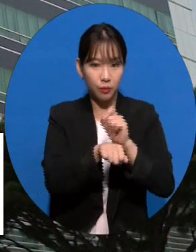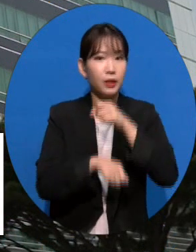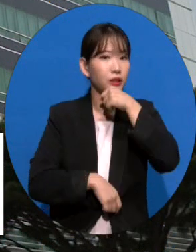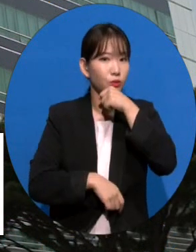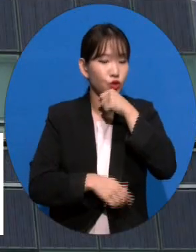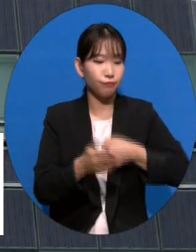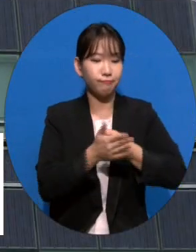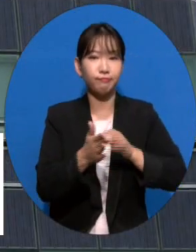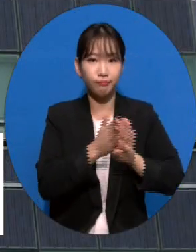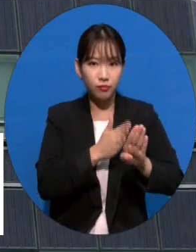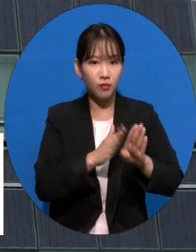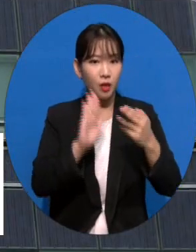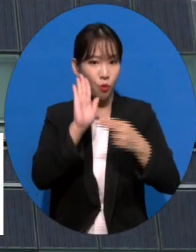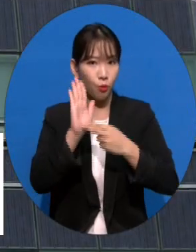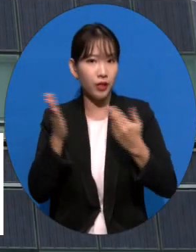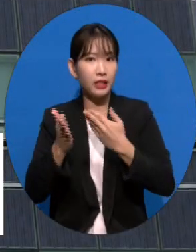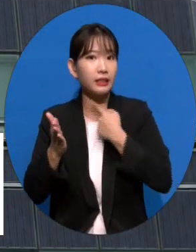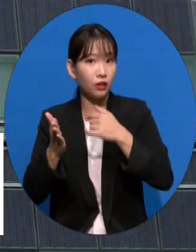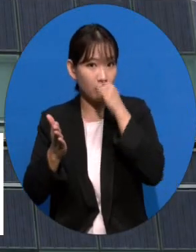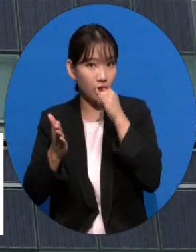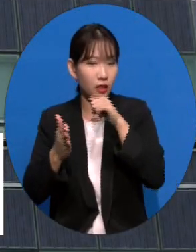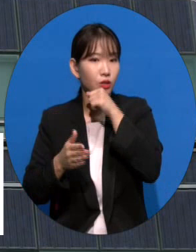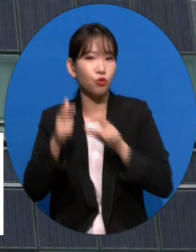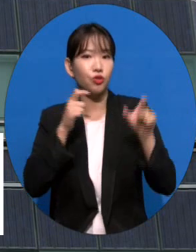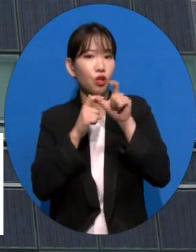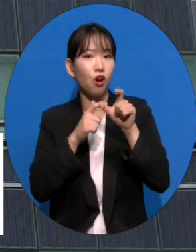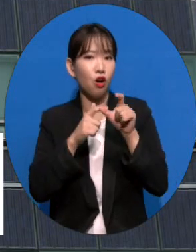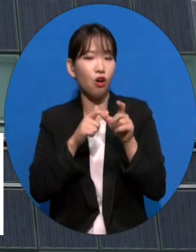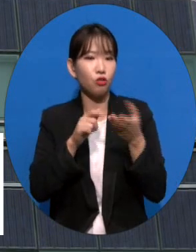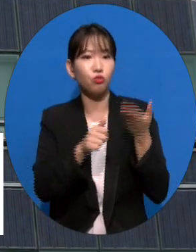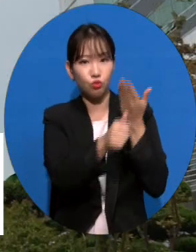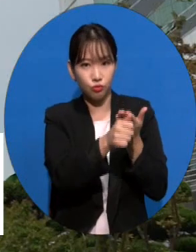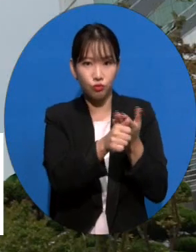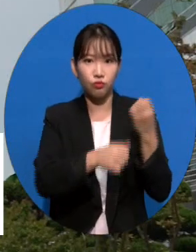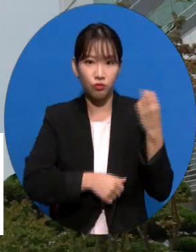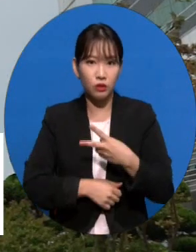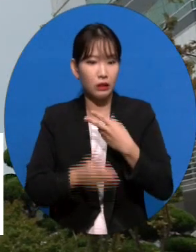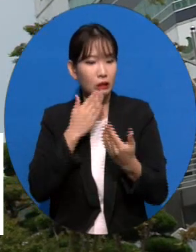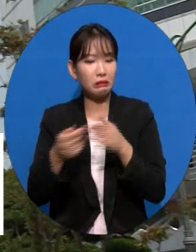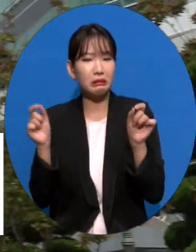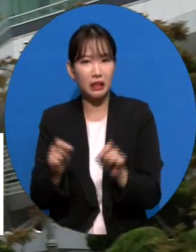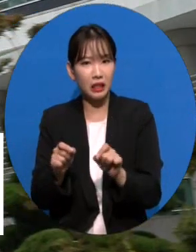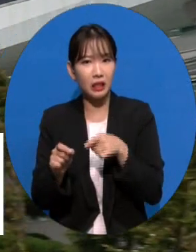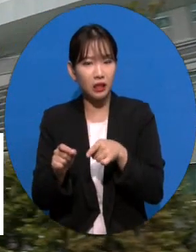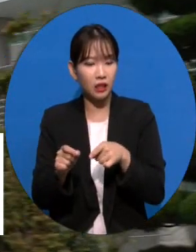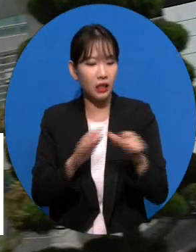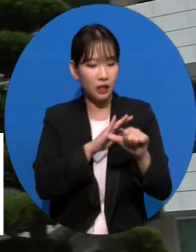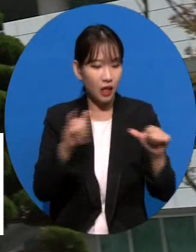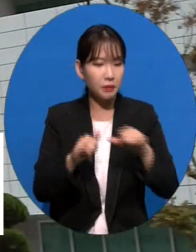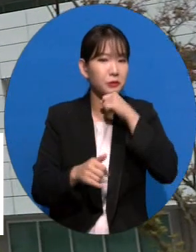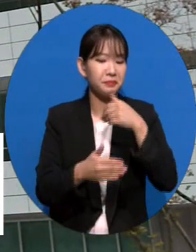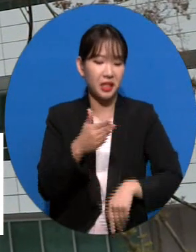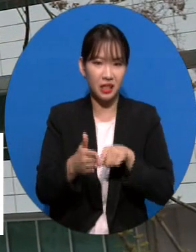근평점을 확정한 뒤 본청에서 근무했다는 이유로 근평점을 임의로 상향하거나 경력이 짧다는 이유로 5명의 점수를